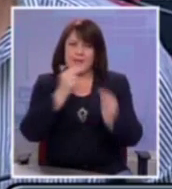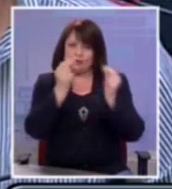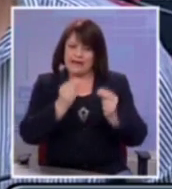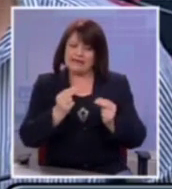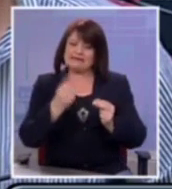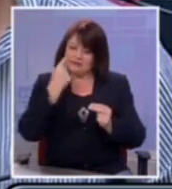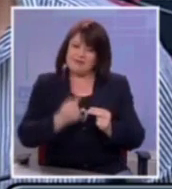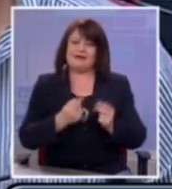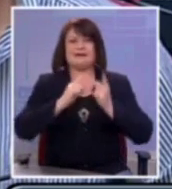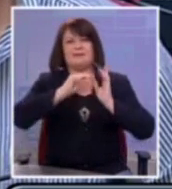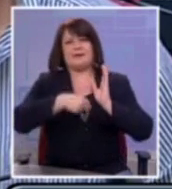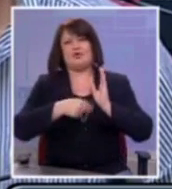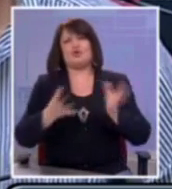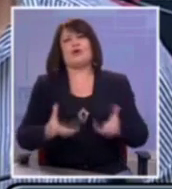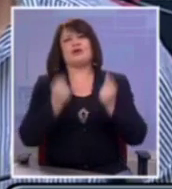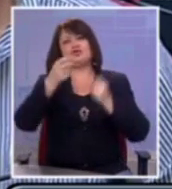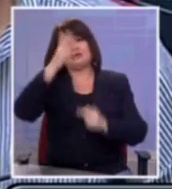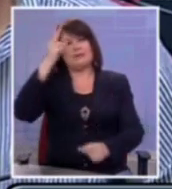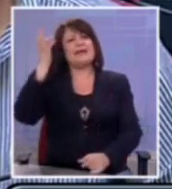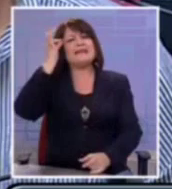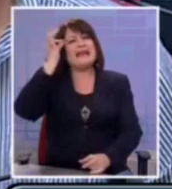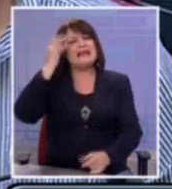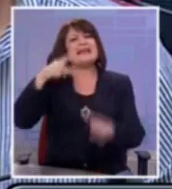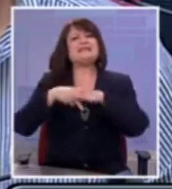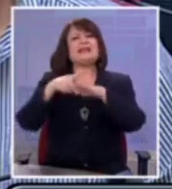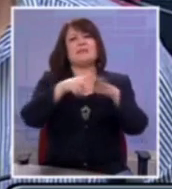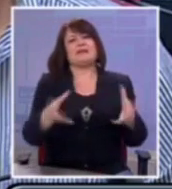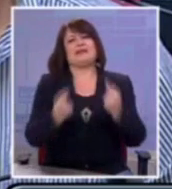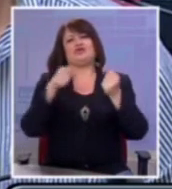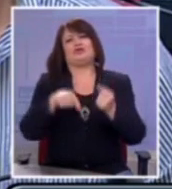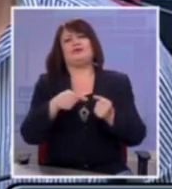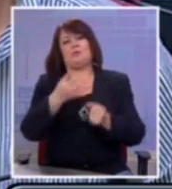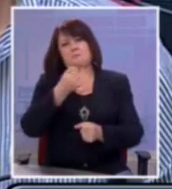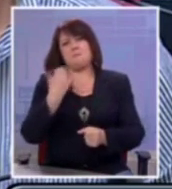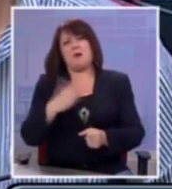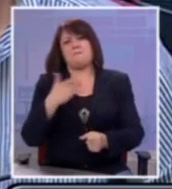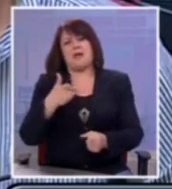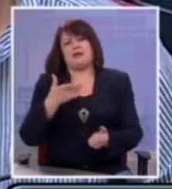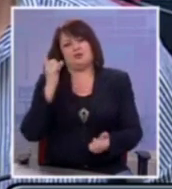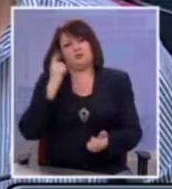έγινε, το μνημόνιο έσωσε τις γαλλικές και τις γερμανικές τράπεζες. Το έχετε πει, έχει κατατεθεί, προκύπτει και